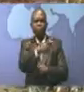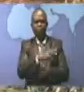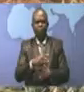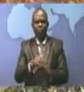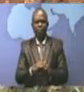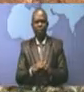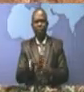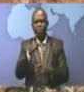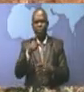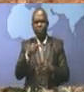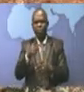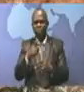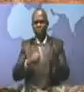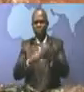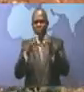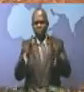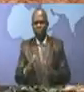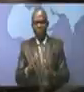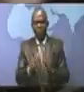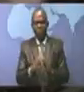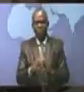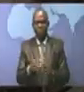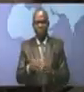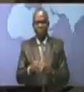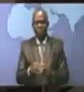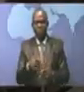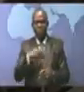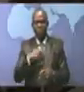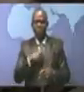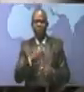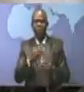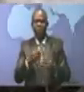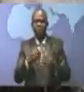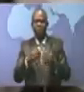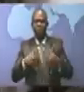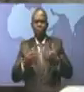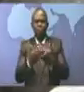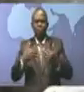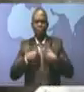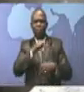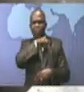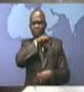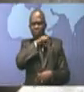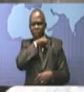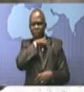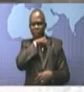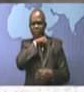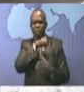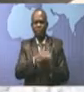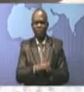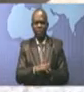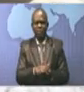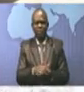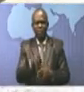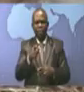domaine, l'entrepreneur y entretient un entraîneur d'espèces variées de porcs. Le domaine de production de